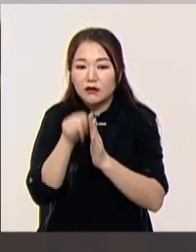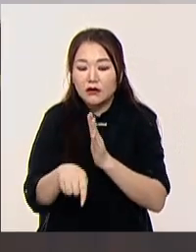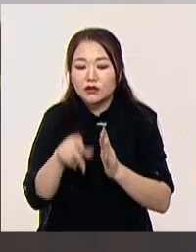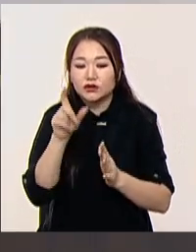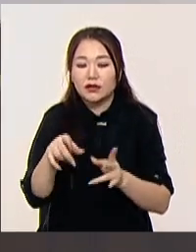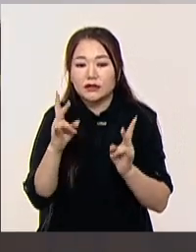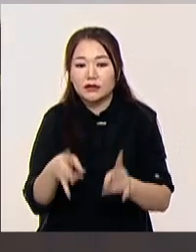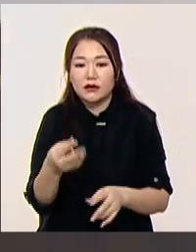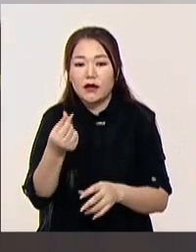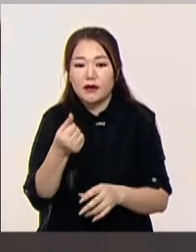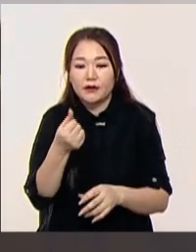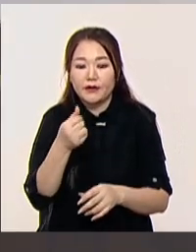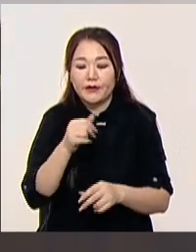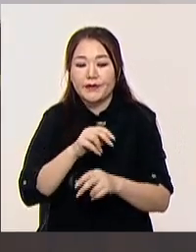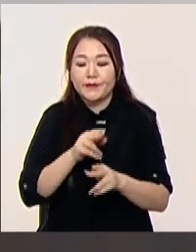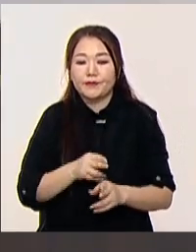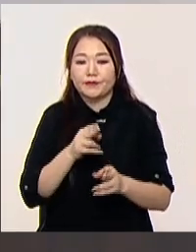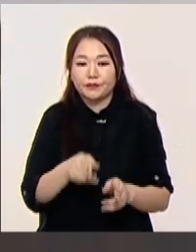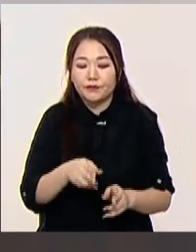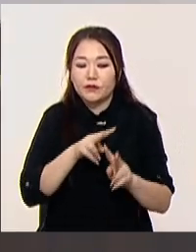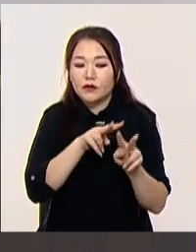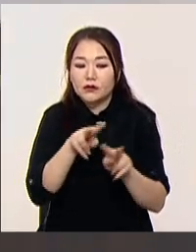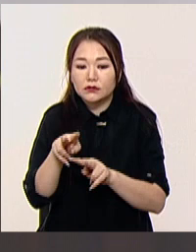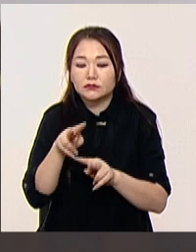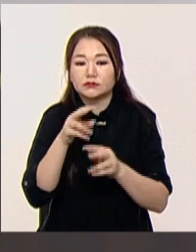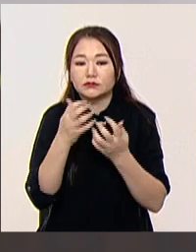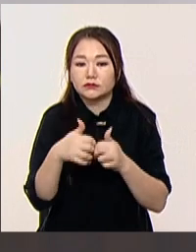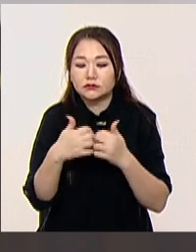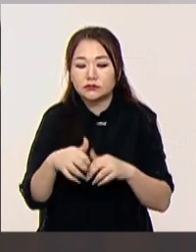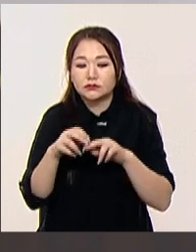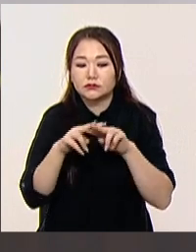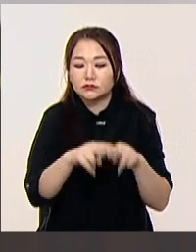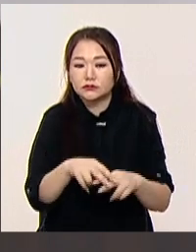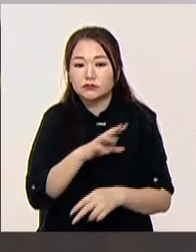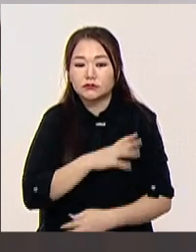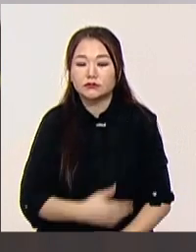жәбірленушілердің ақшасын қылмыскерлердің бақылауындағы есепшоттарға аударған.